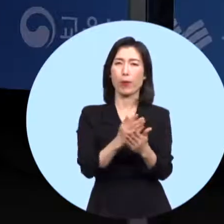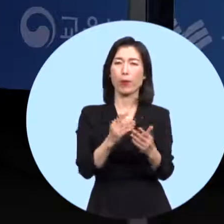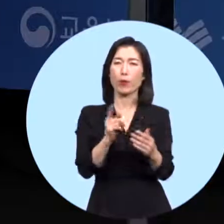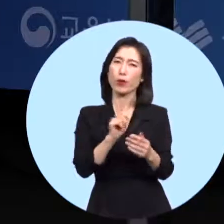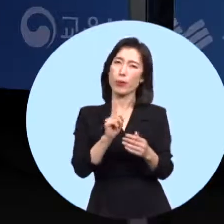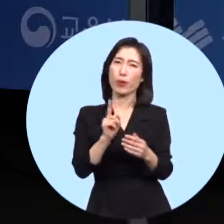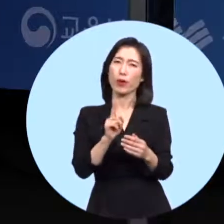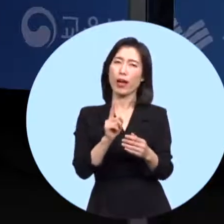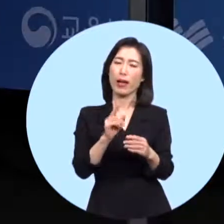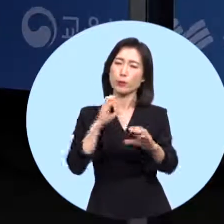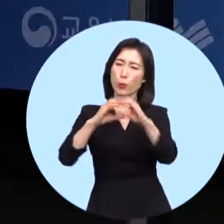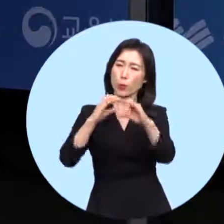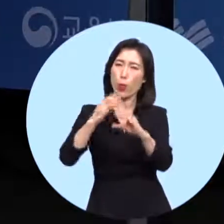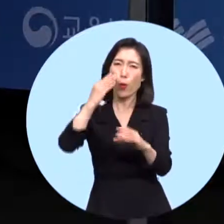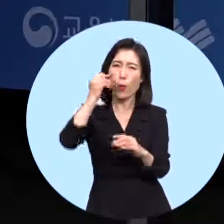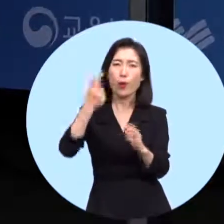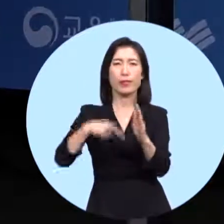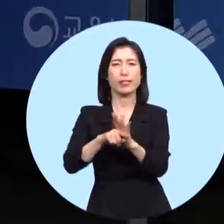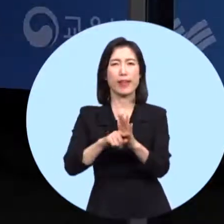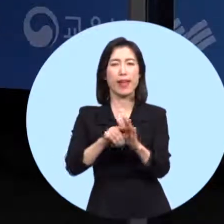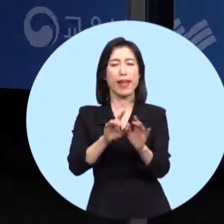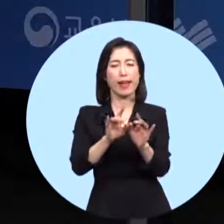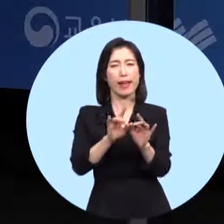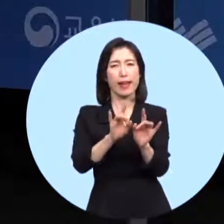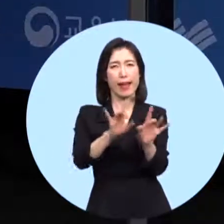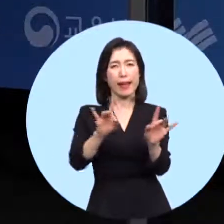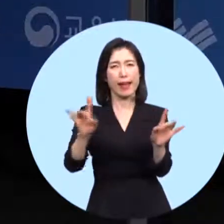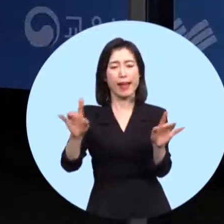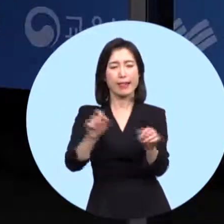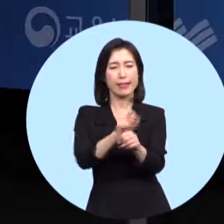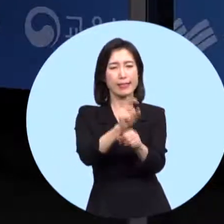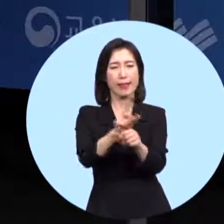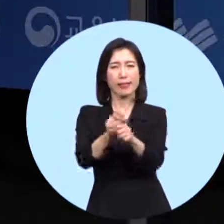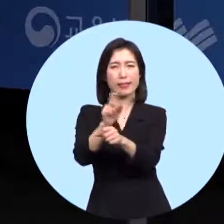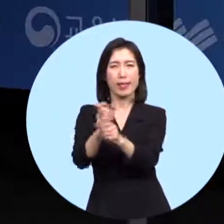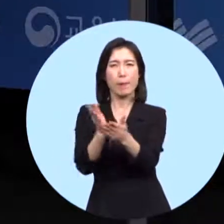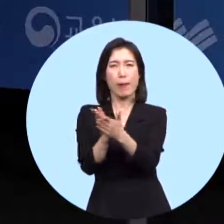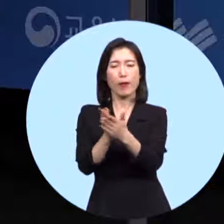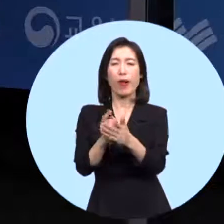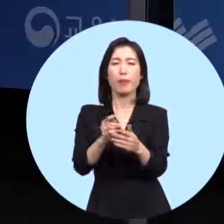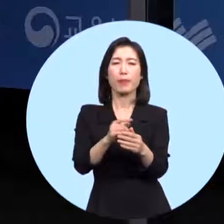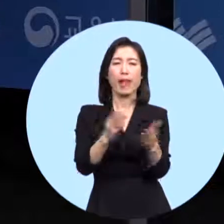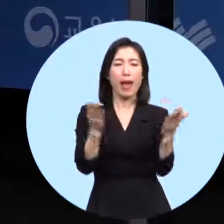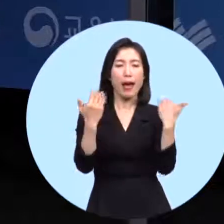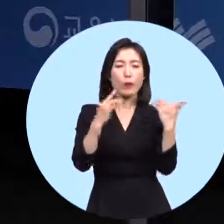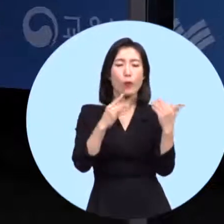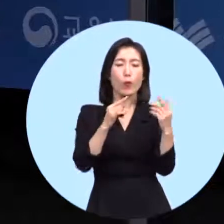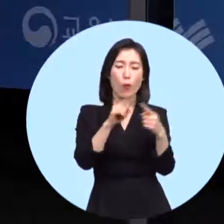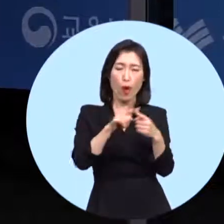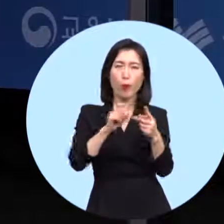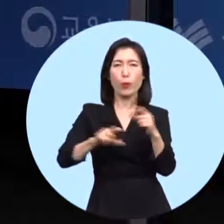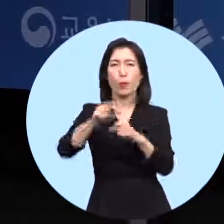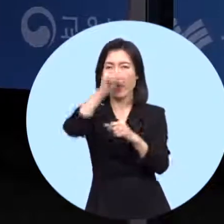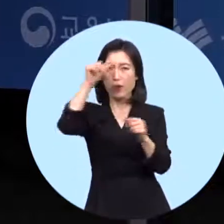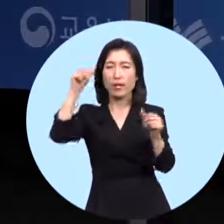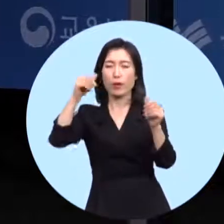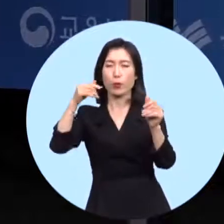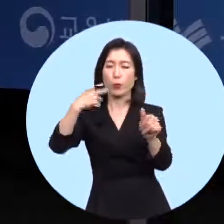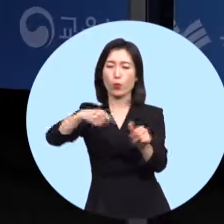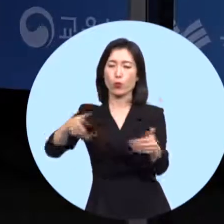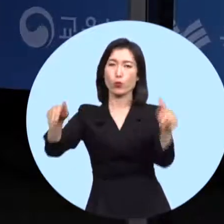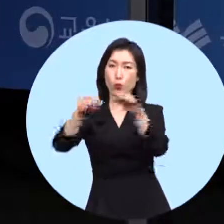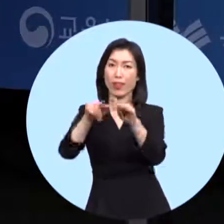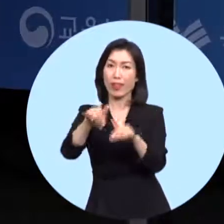특정한 그 속성에 비추었을 때 그 각각의 그 속성에 부합하는 평생교육기관이 있을 것이고 그 기관들에